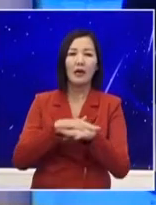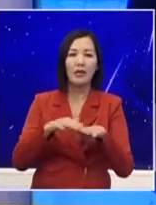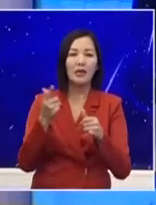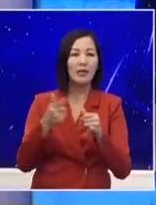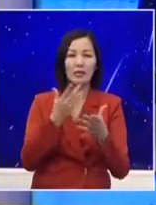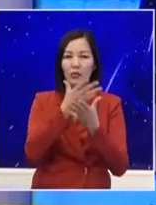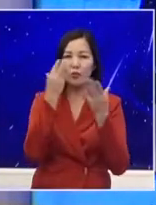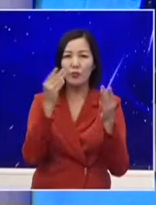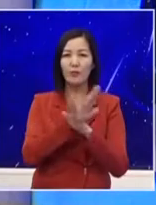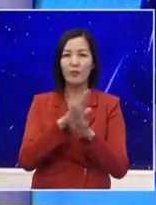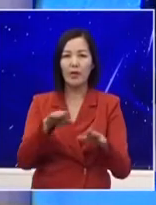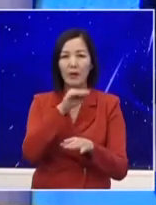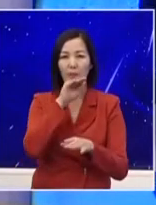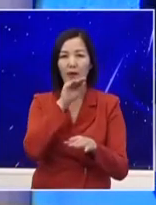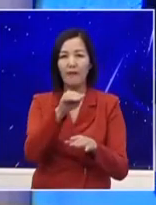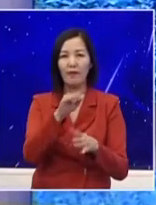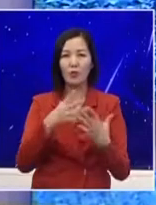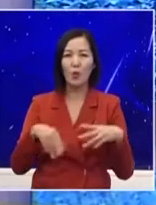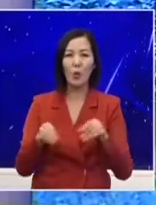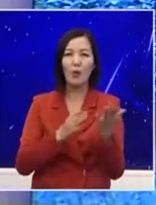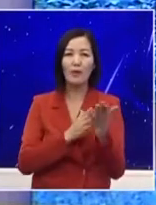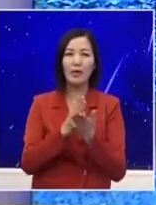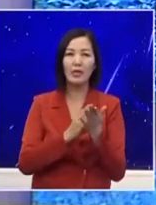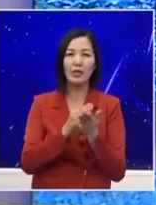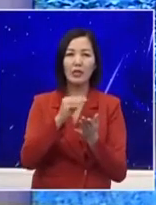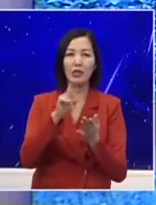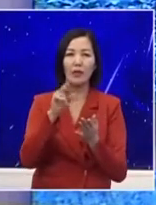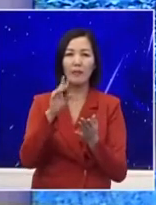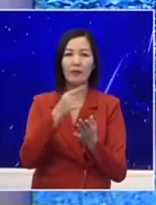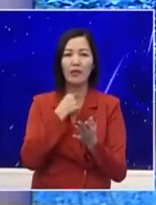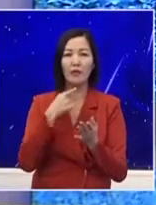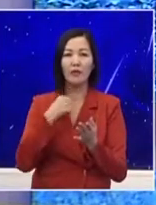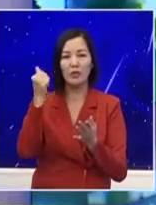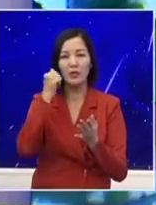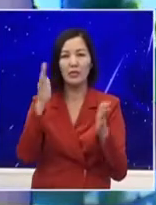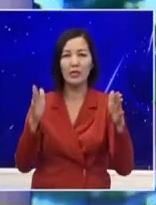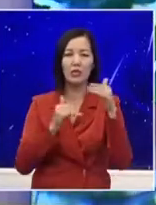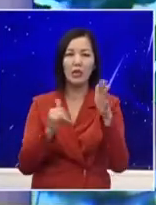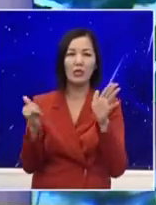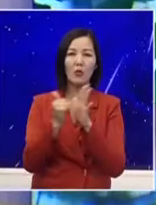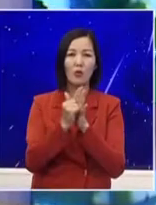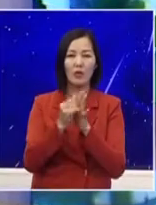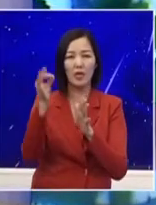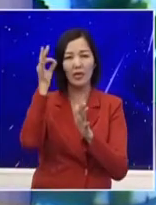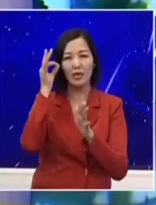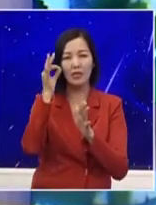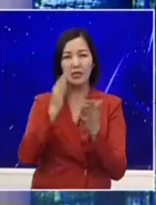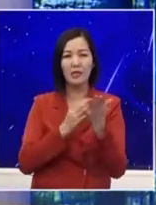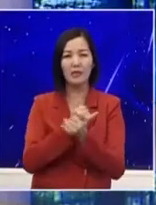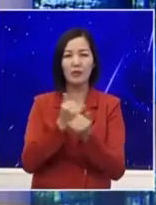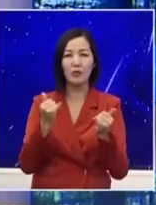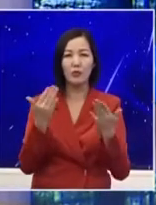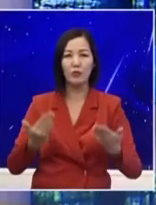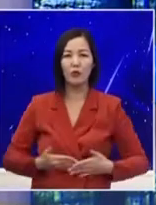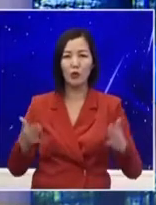белгілі ғалым, профессор, мемлекет және қоғам қайраткері Жомарт Жапаровқа Талдықорғанда ескерткіш тақта қойылды. Естелік өзі тұрып қызмет